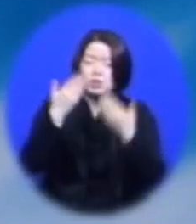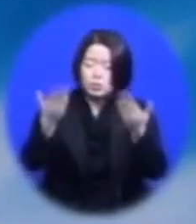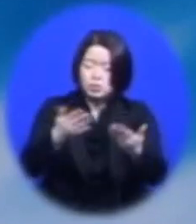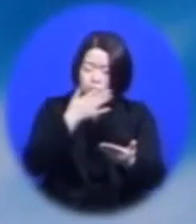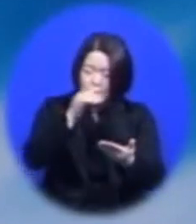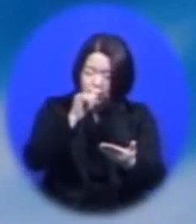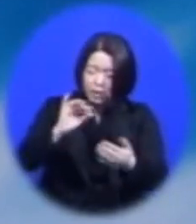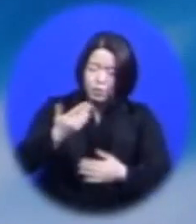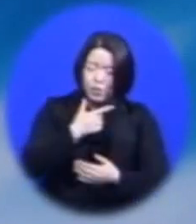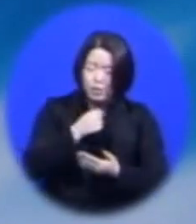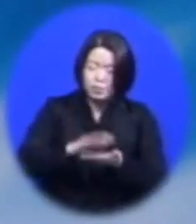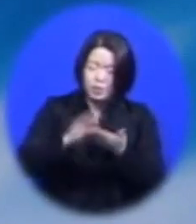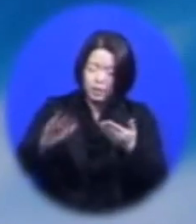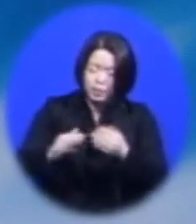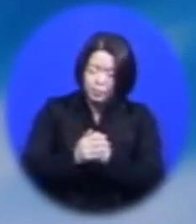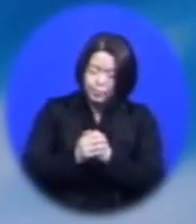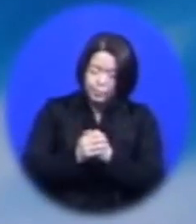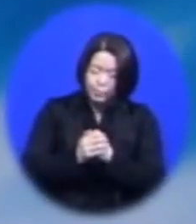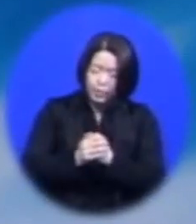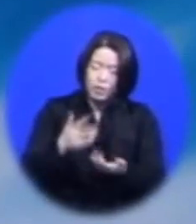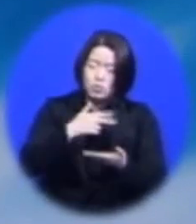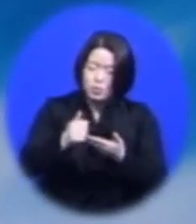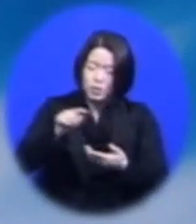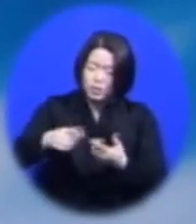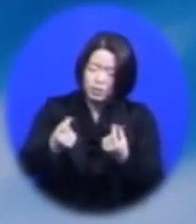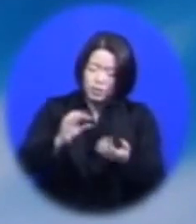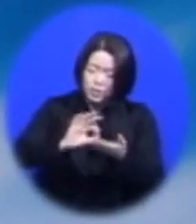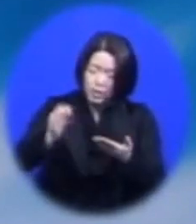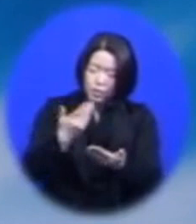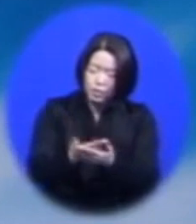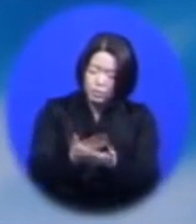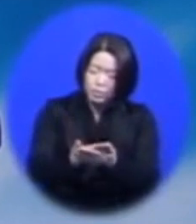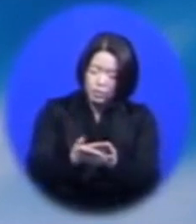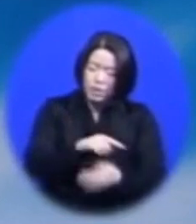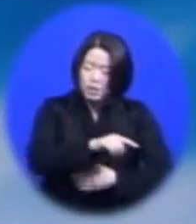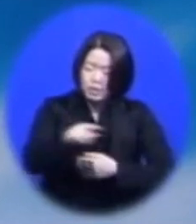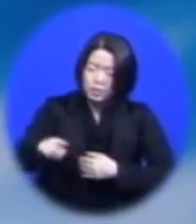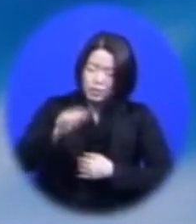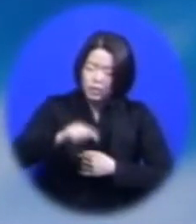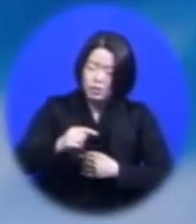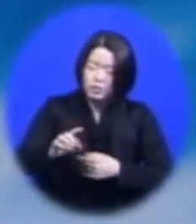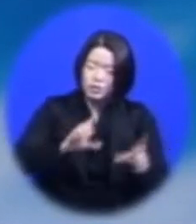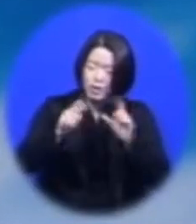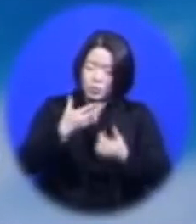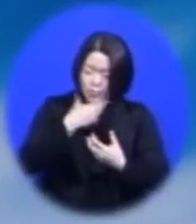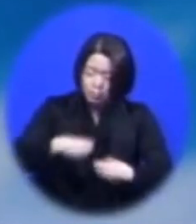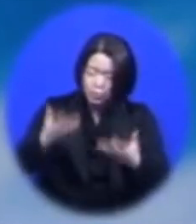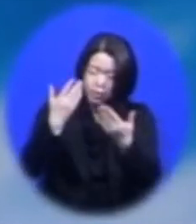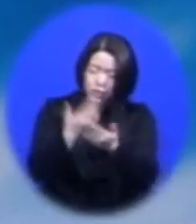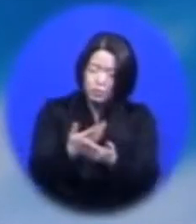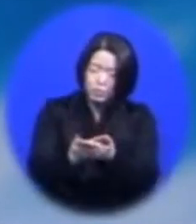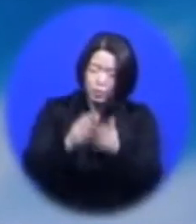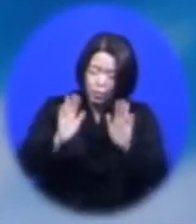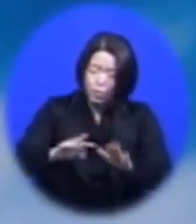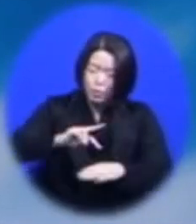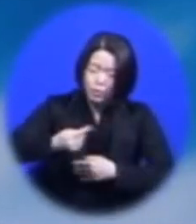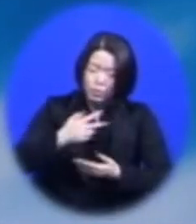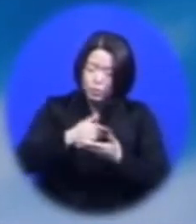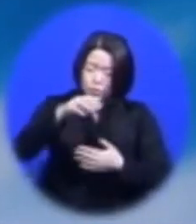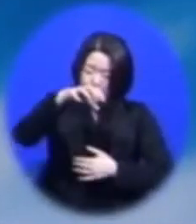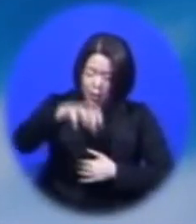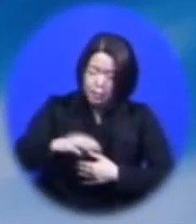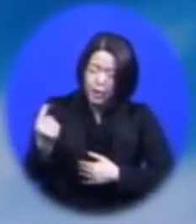원합니다. 주님, 그리 써주소서. 저들의 삶을 그리 축복해 주소서. 오늘도 주님 앞에